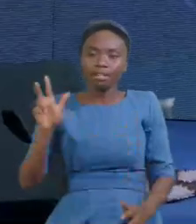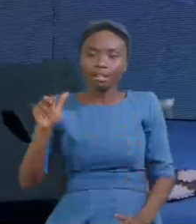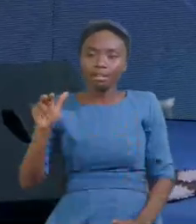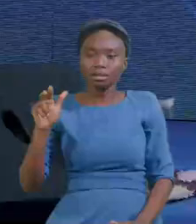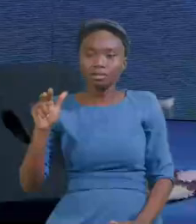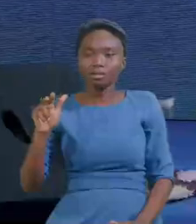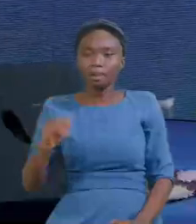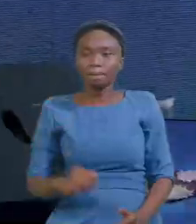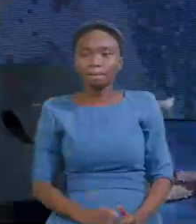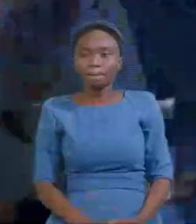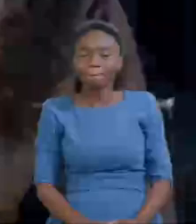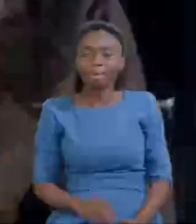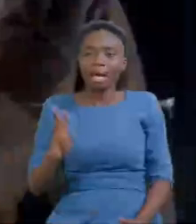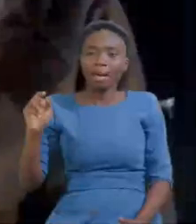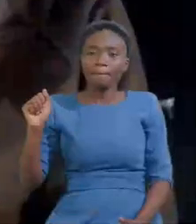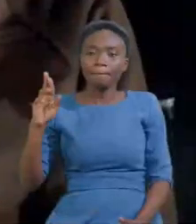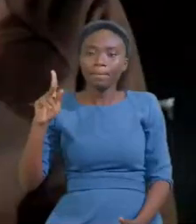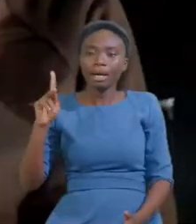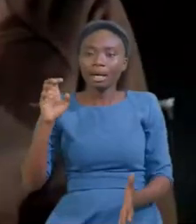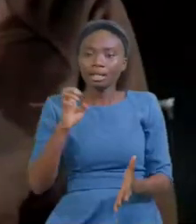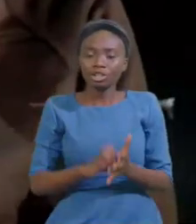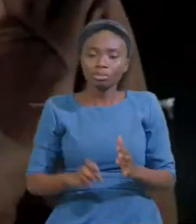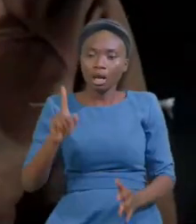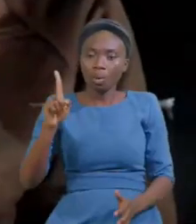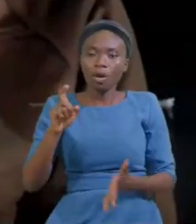Marc 1, 14.